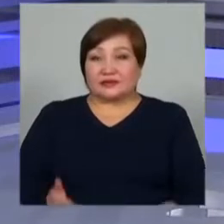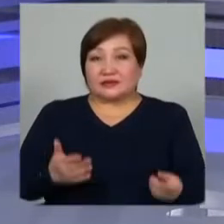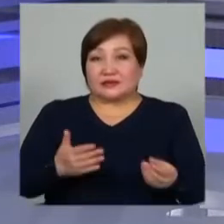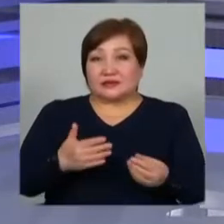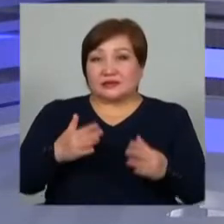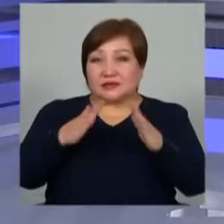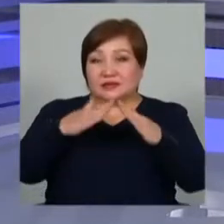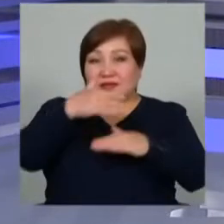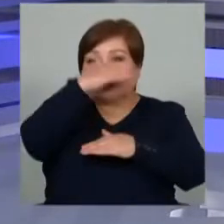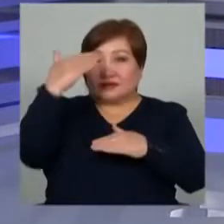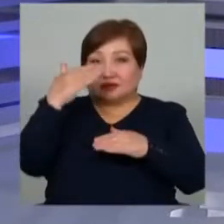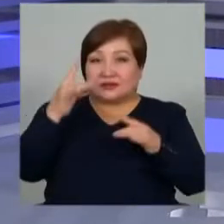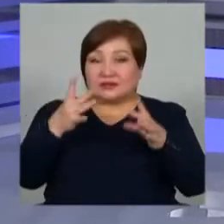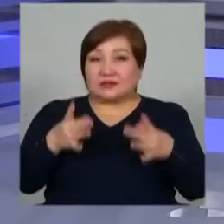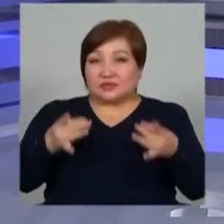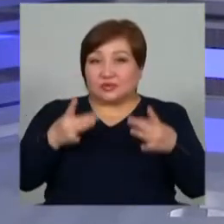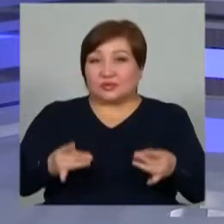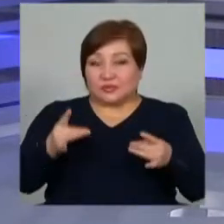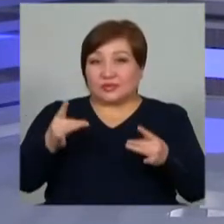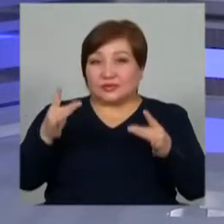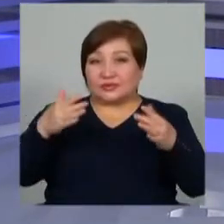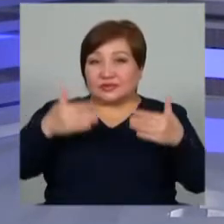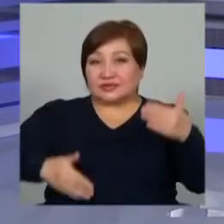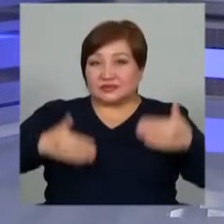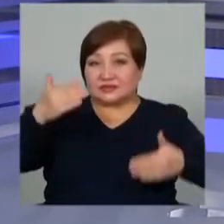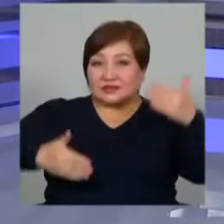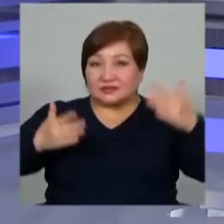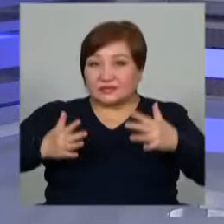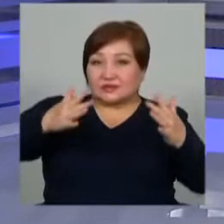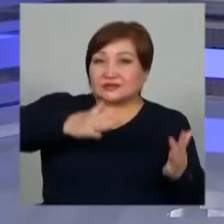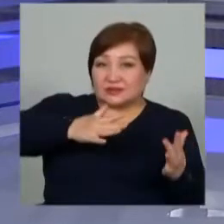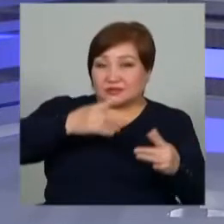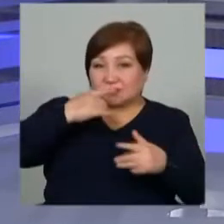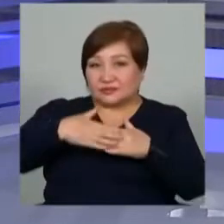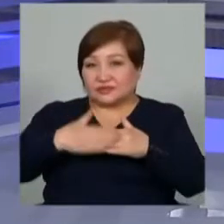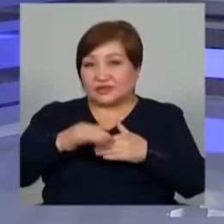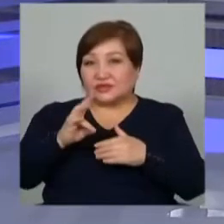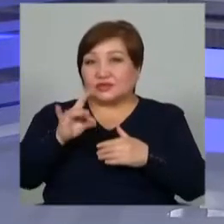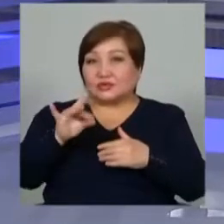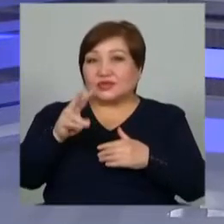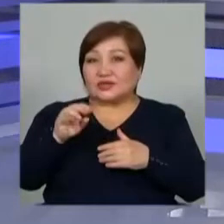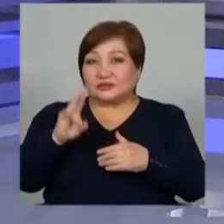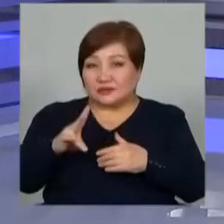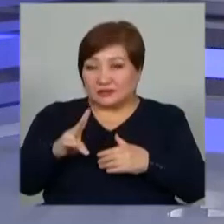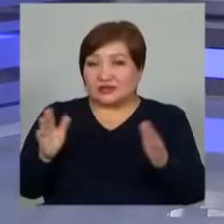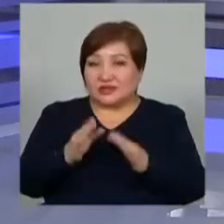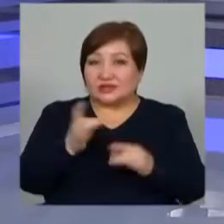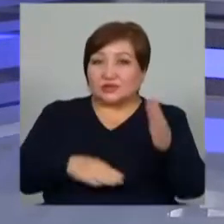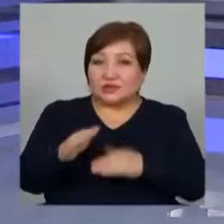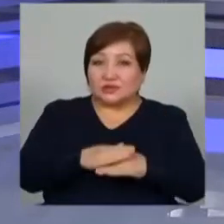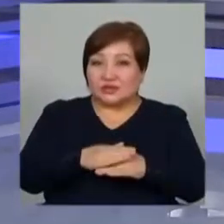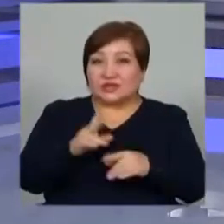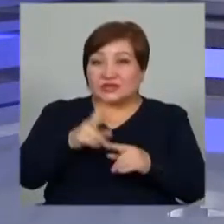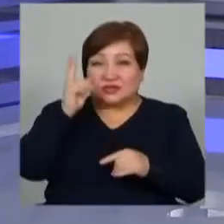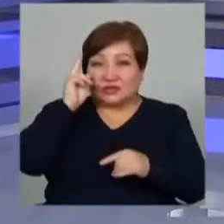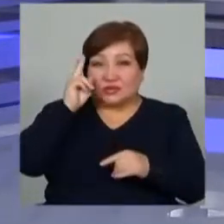Жертөлесін су алып, қабырғасы қисаюға жақын қалған Нұркент шағын ауданында орналасқан үйдің тұрғындары 4 жылдан бері кәріз суымен алысып әлекпіз